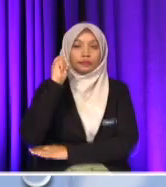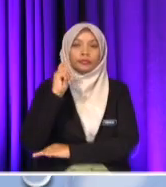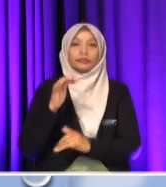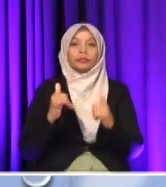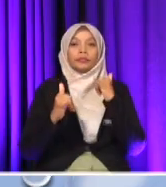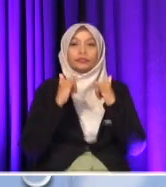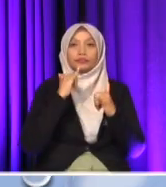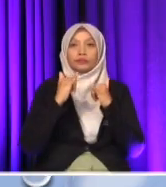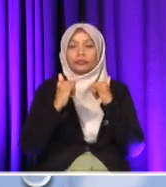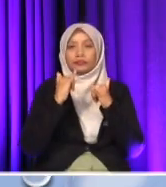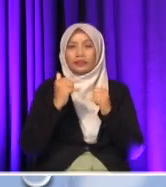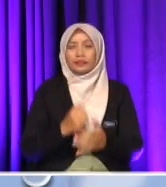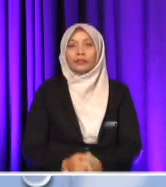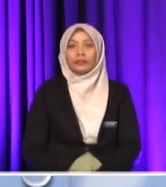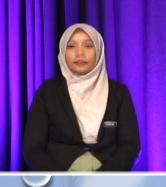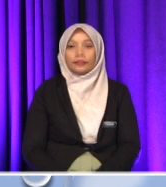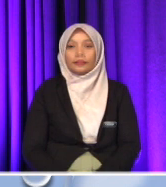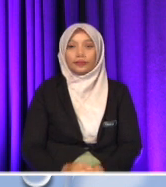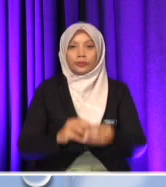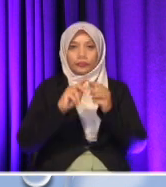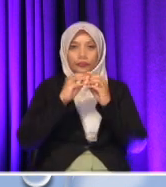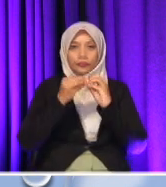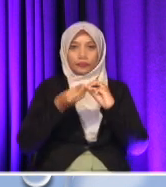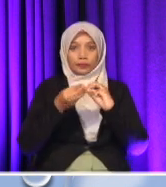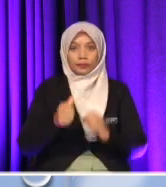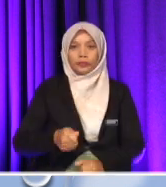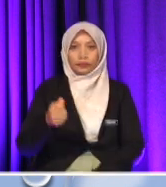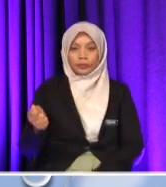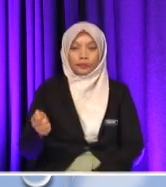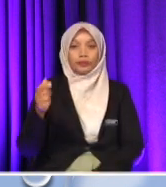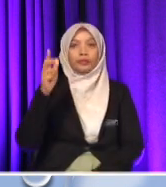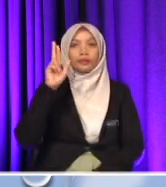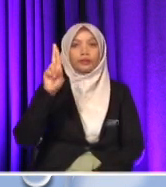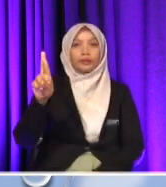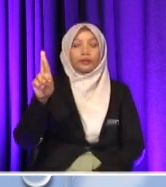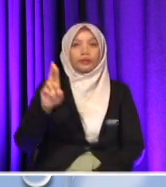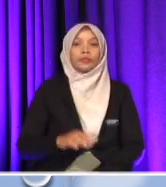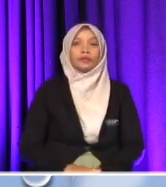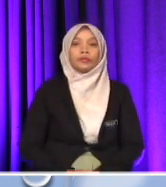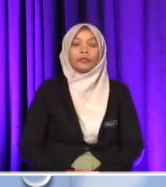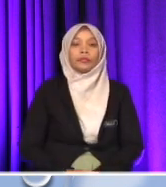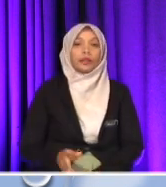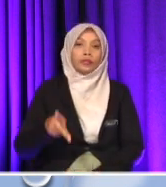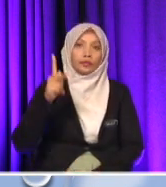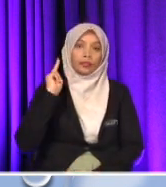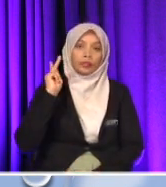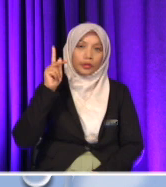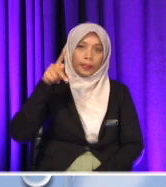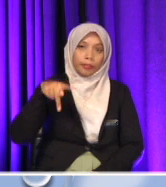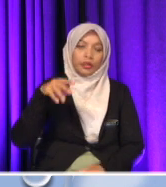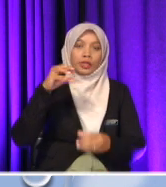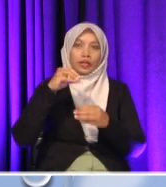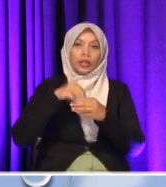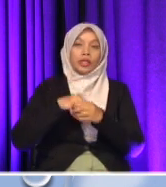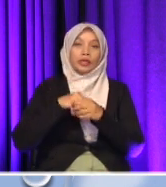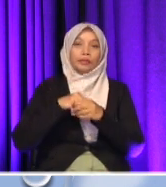dia melibatkan adalah komponen untuk R dan kuasa ketara ni adalah kita melibatkan kuasa P dalam liter.